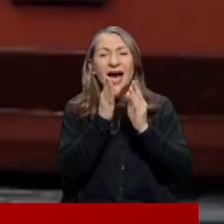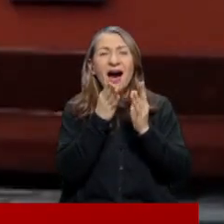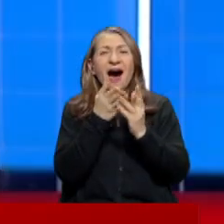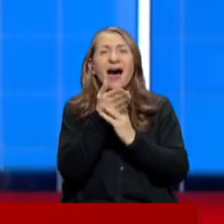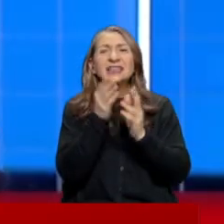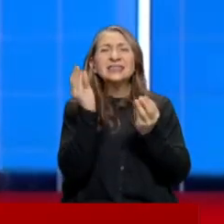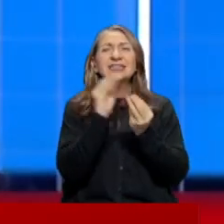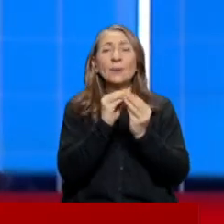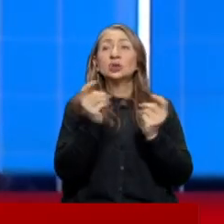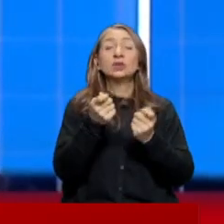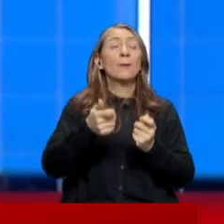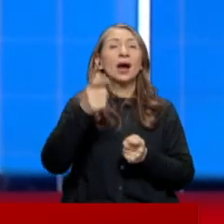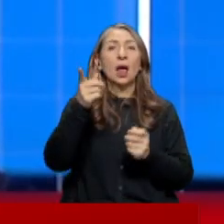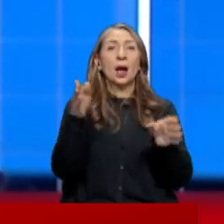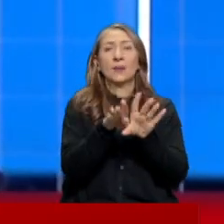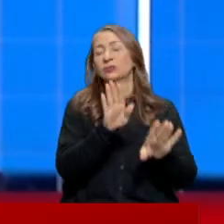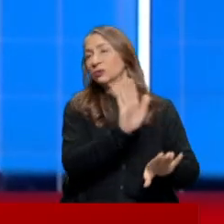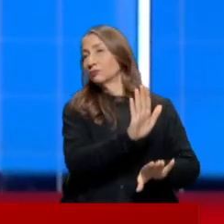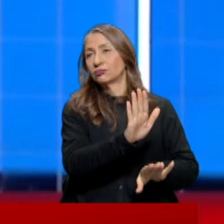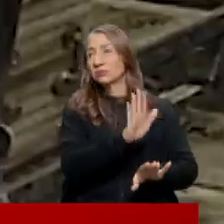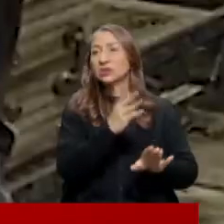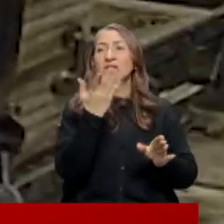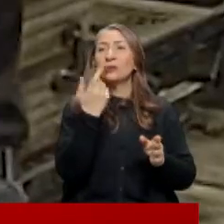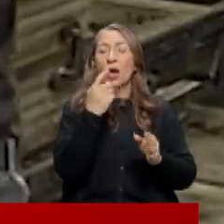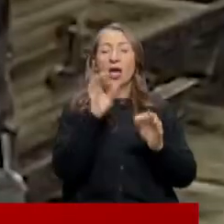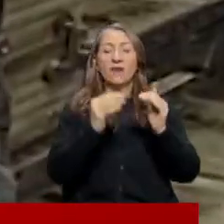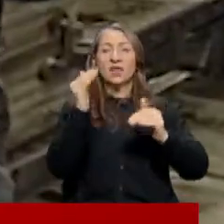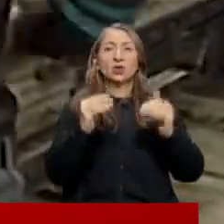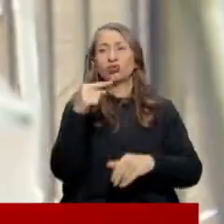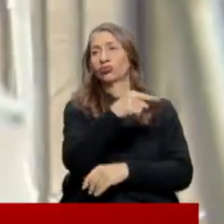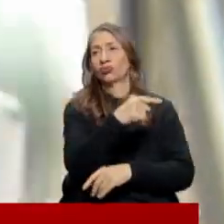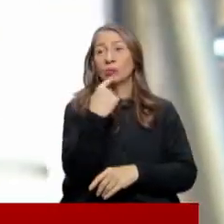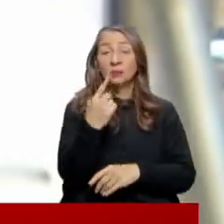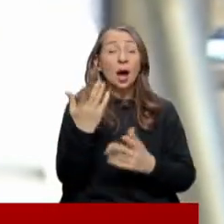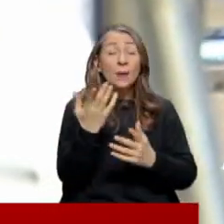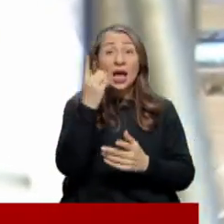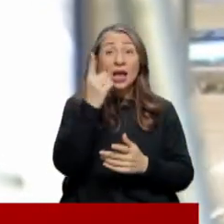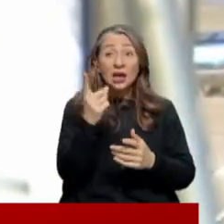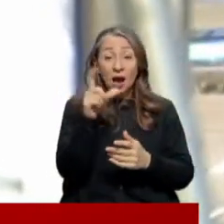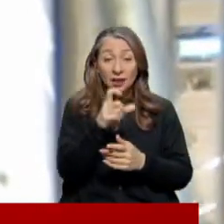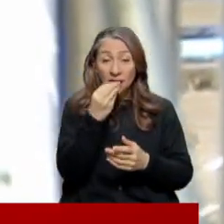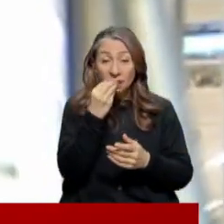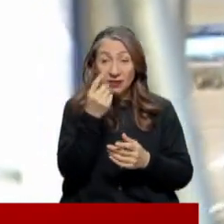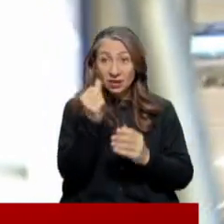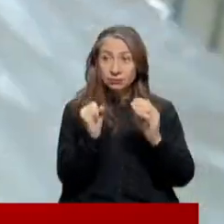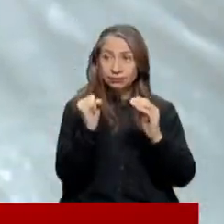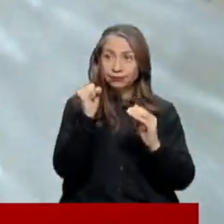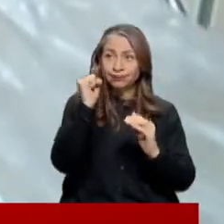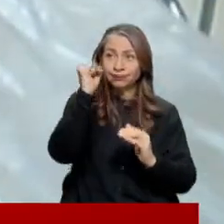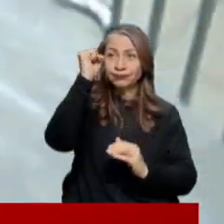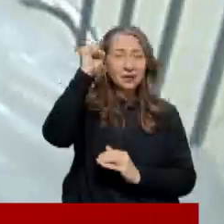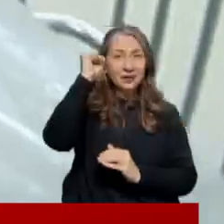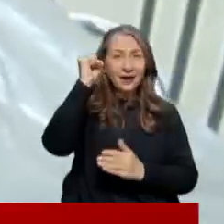zam kapısını Çalışma Bakanı kapatmıştı. Gerekçe olarak da enflasyonu gösterdi ama daha ilk aydan gıda fiyatlarındaki